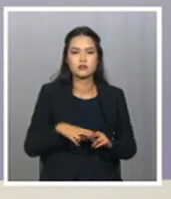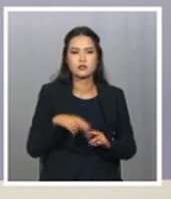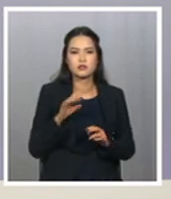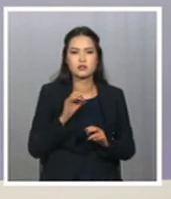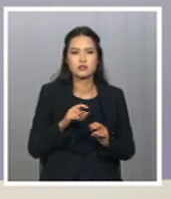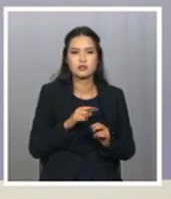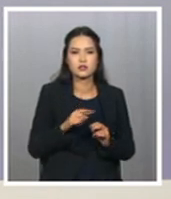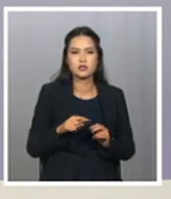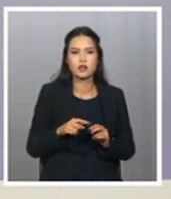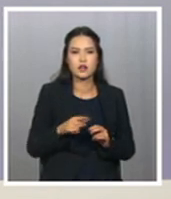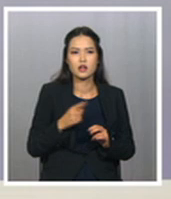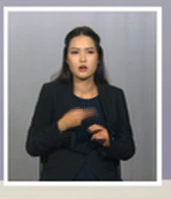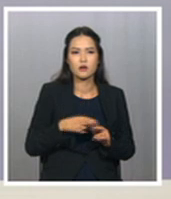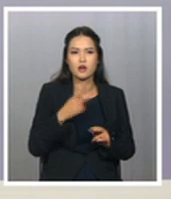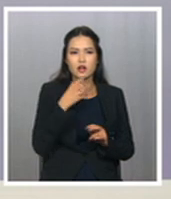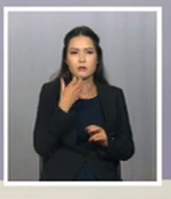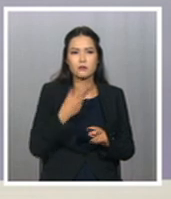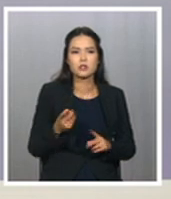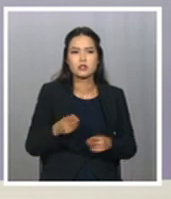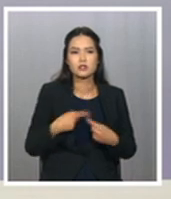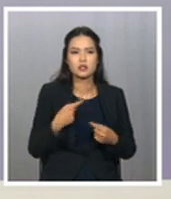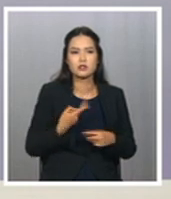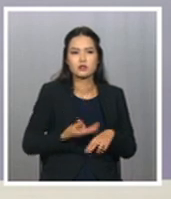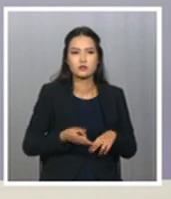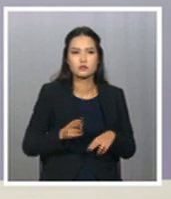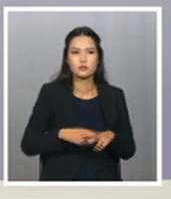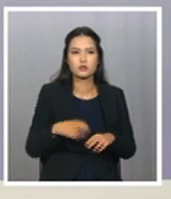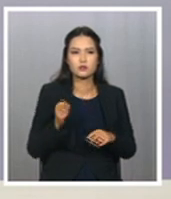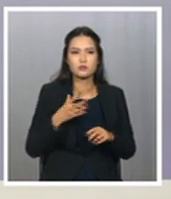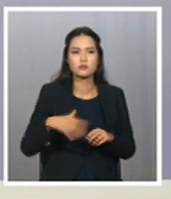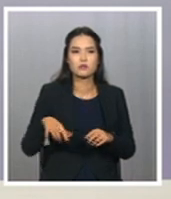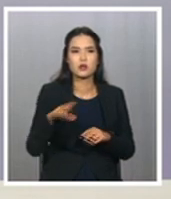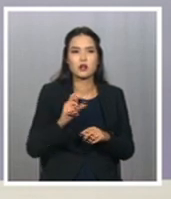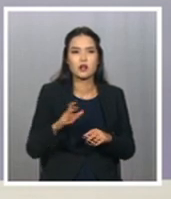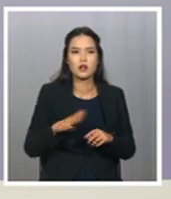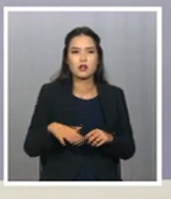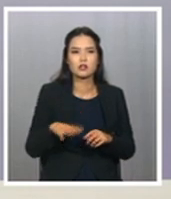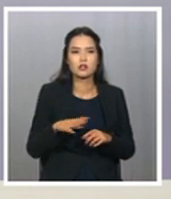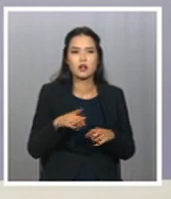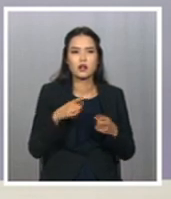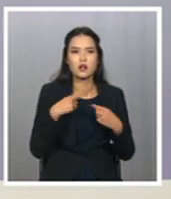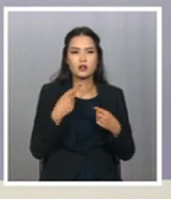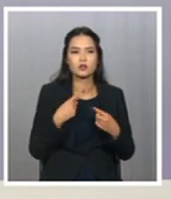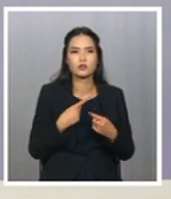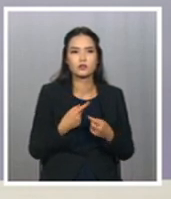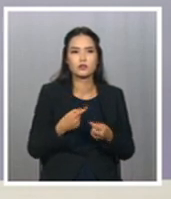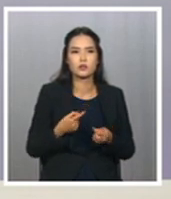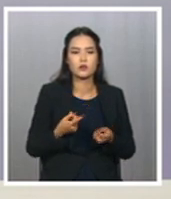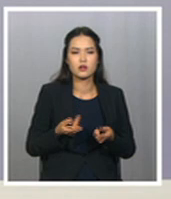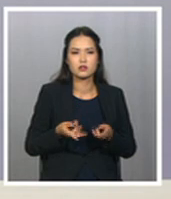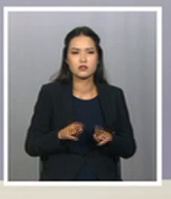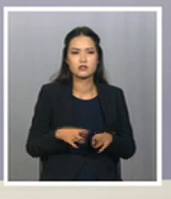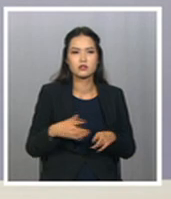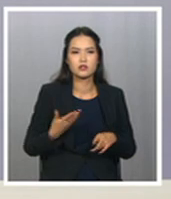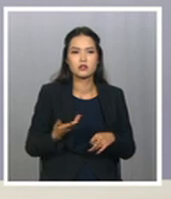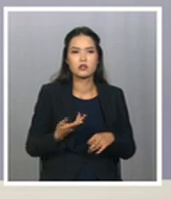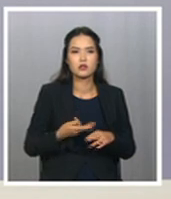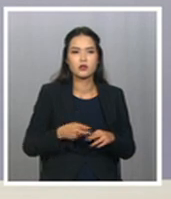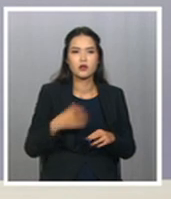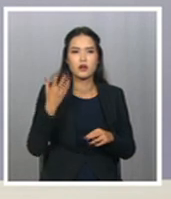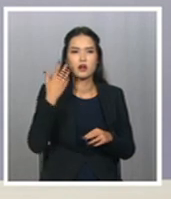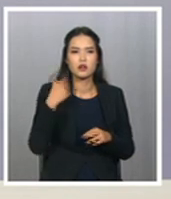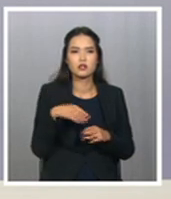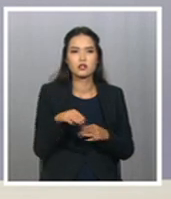бұны маған несін айтасың? Бұл деген бүкіл халыққа айтуға арналған әңгіме ғой, осыны қашан жазасың